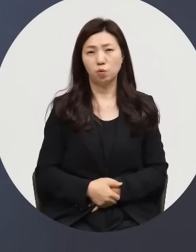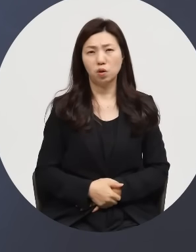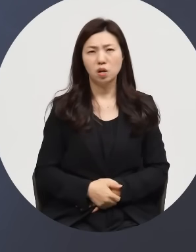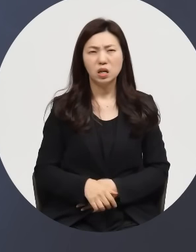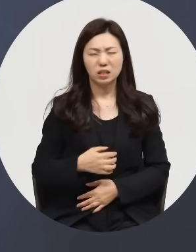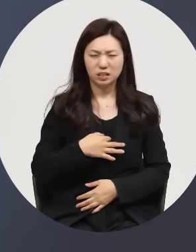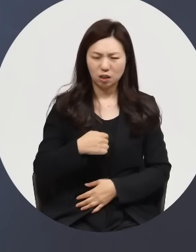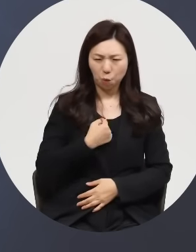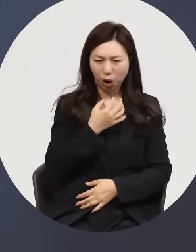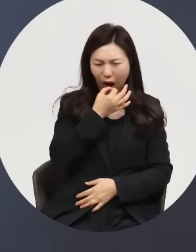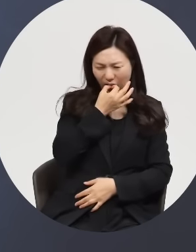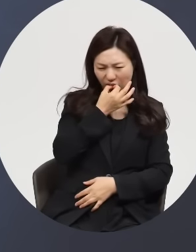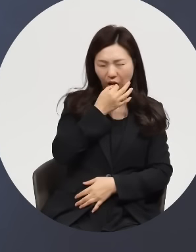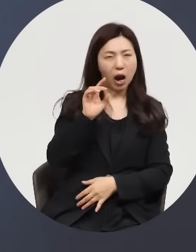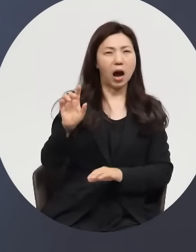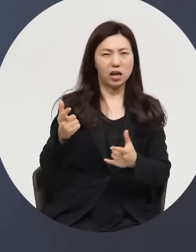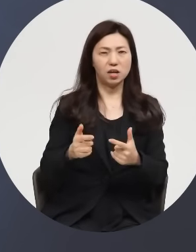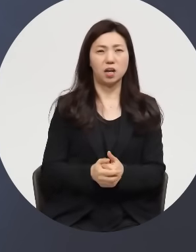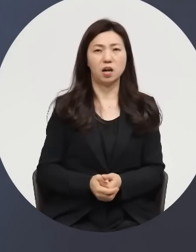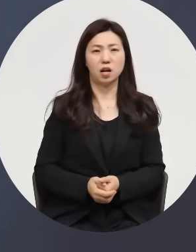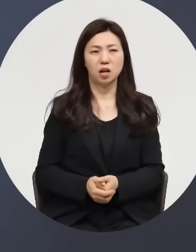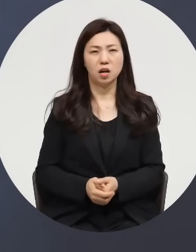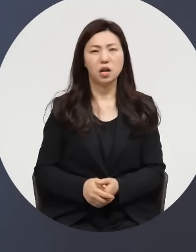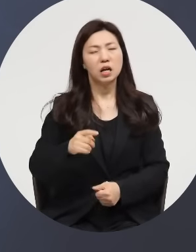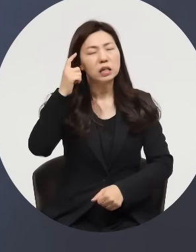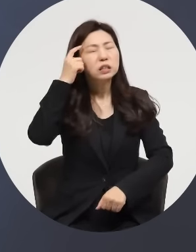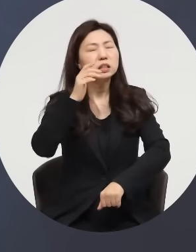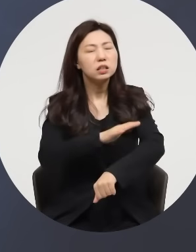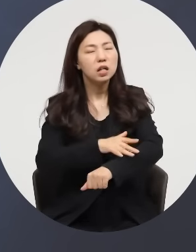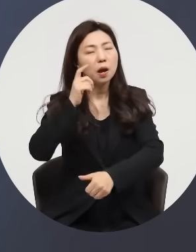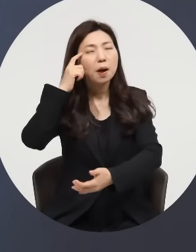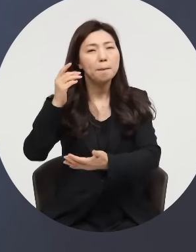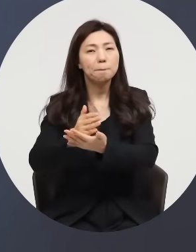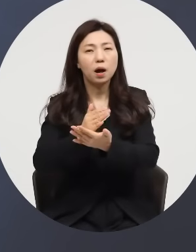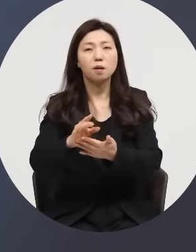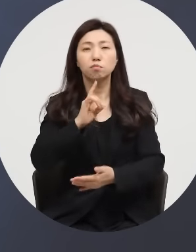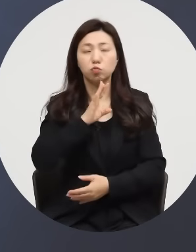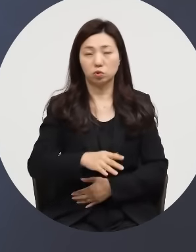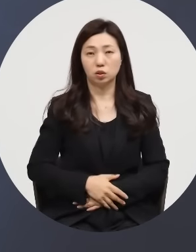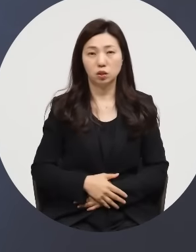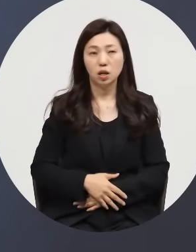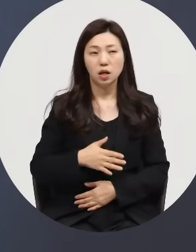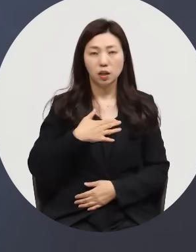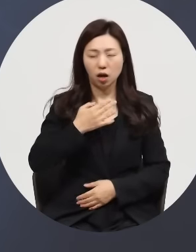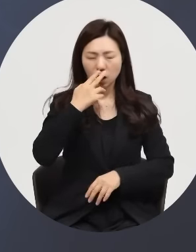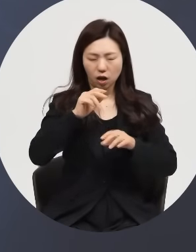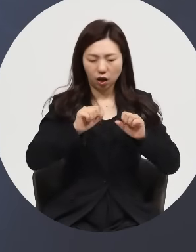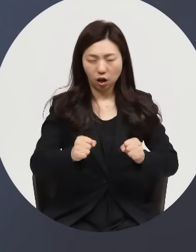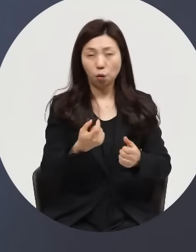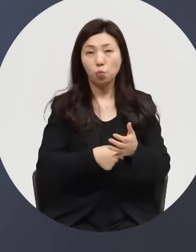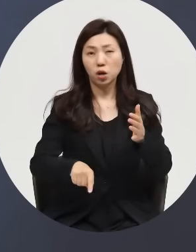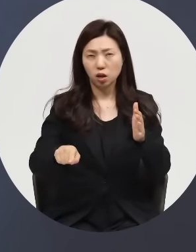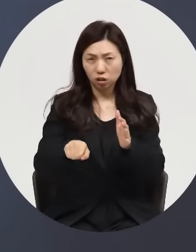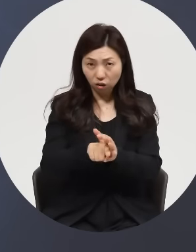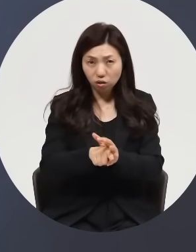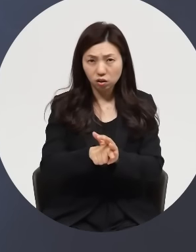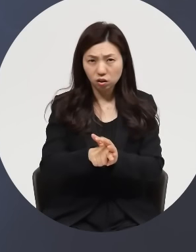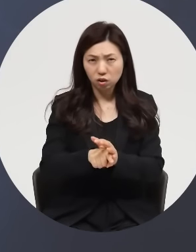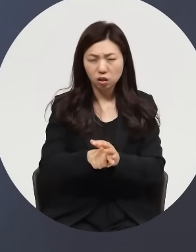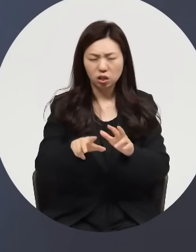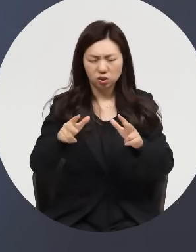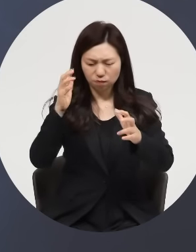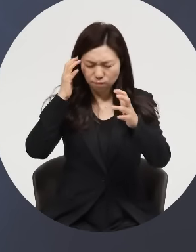아니에요. 지혜로운 판단이지. 일단 내가 살아야 한다. 내가 살려면 이 복잡한